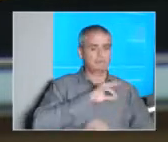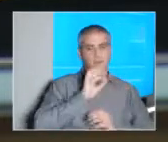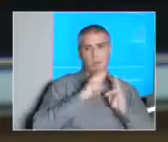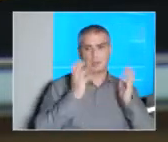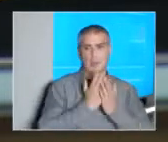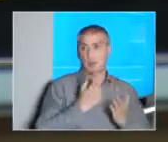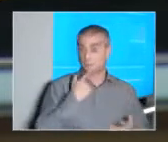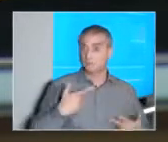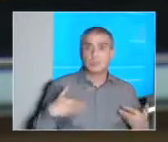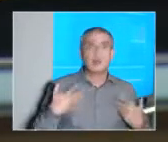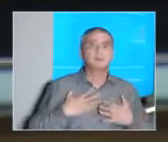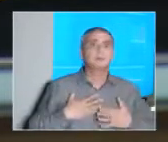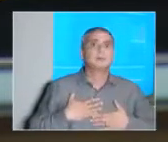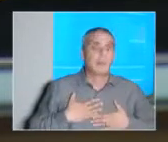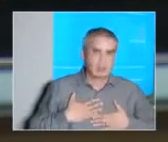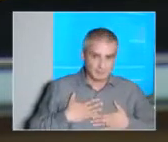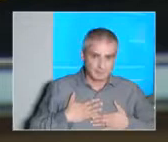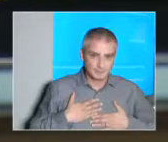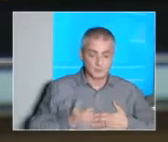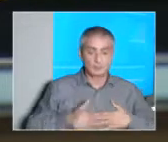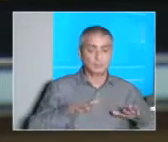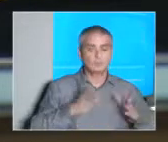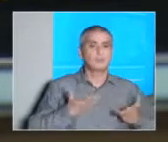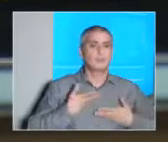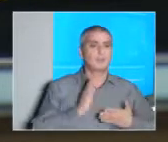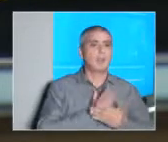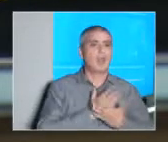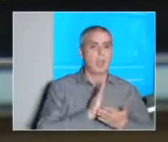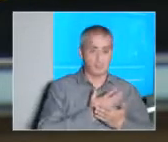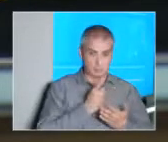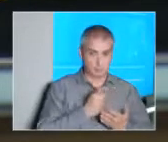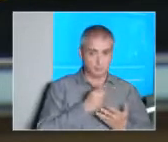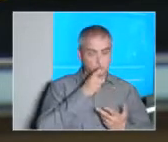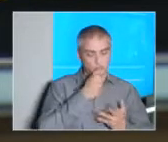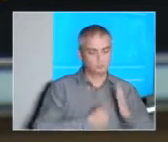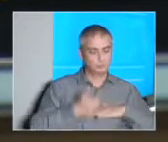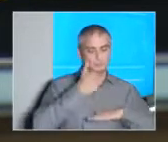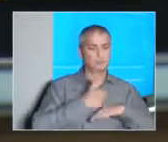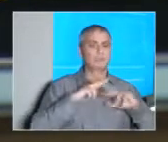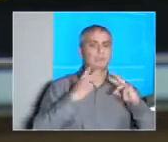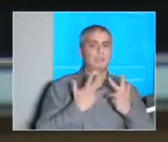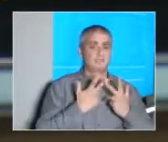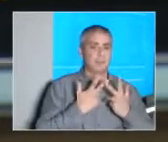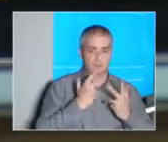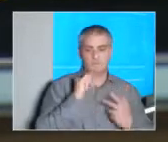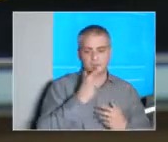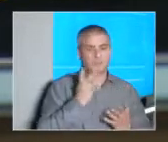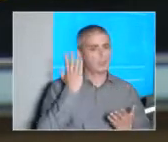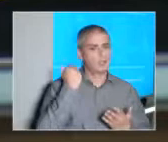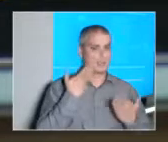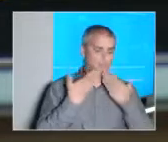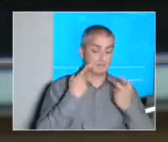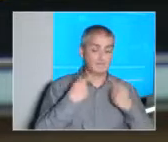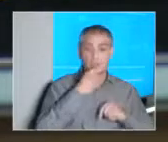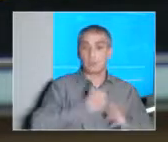העיר אילת. לשמחתי הגדולה, ראש הממשלה קיבל החלטה שהוא יעמוד בראש צוות, ואכן התיישבה